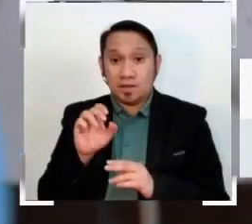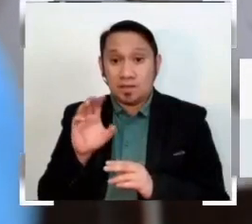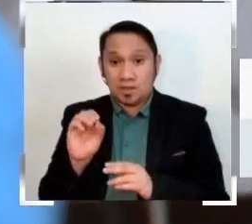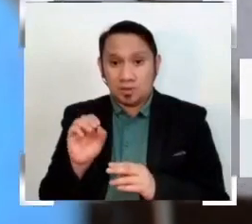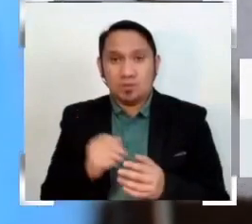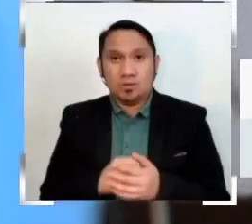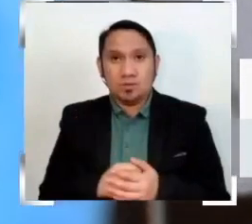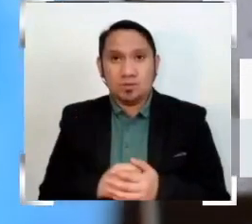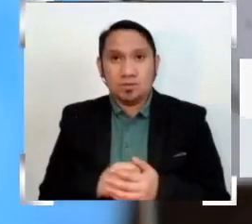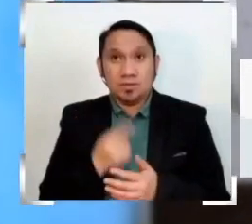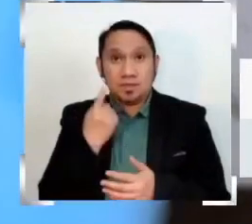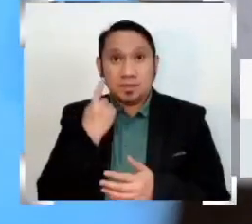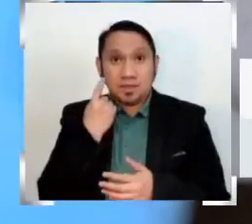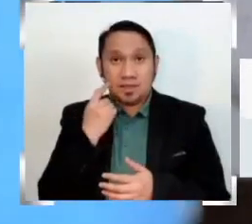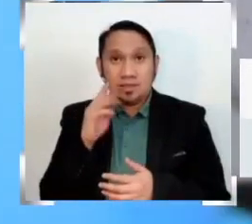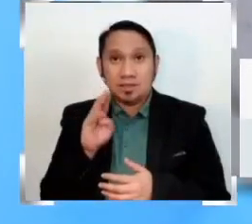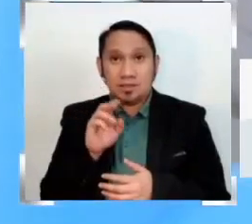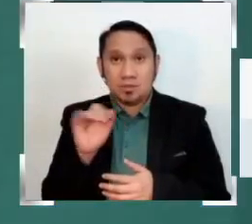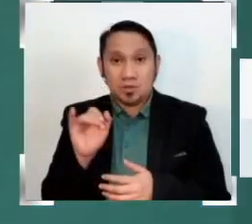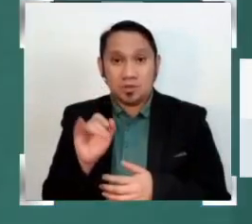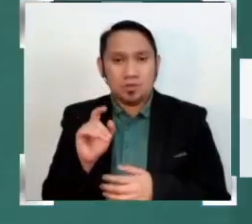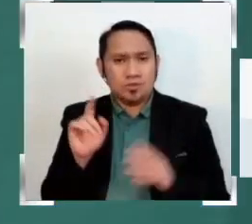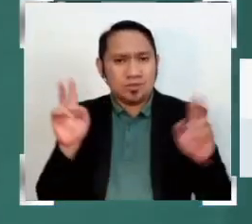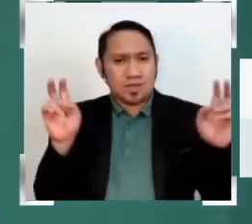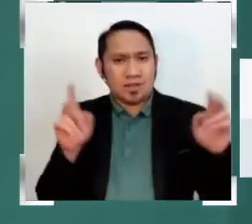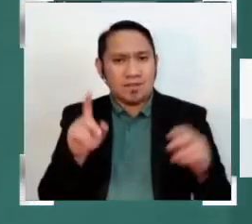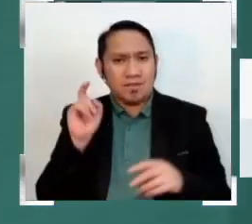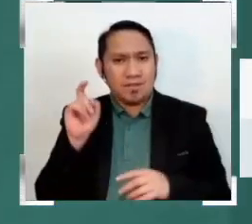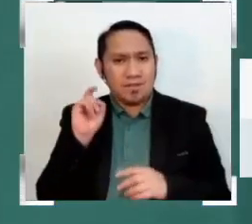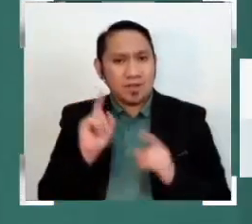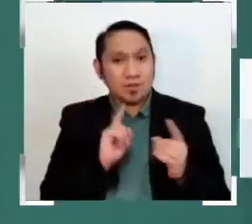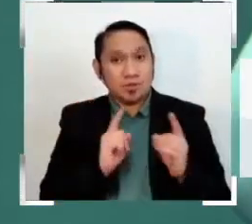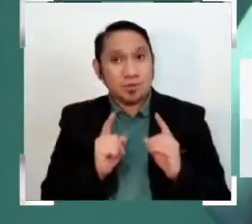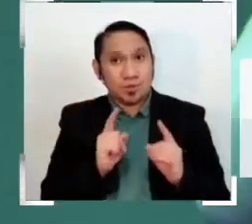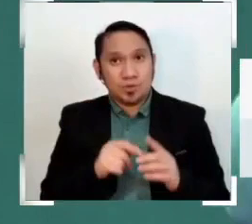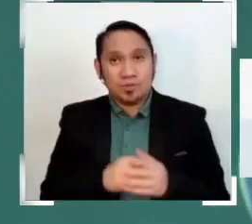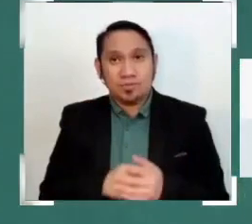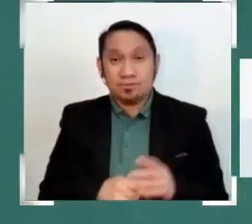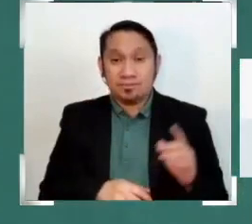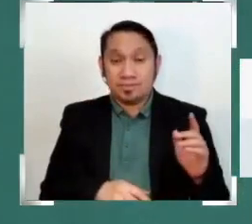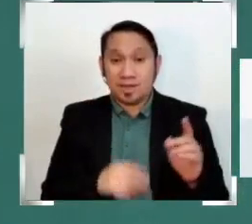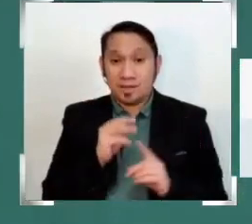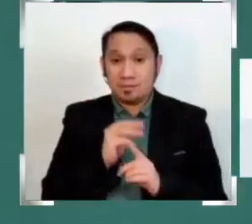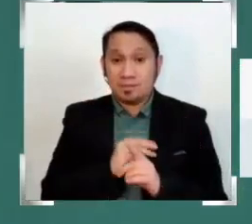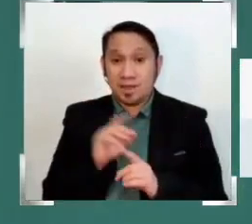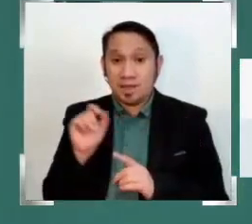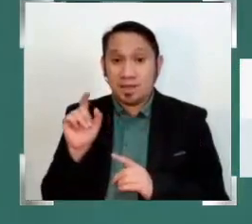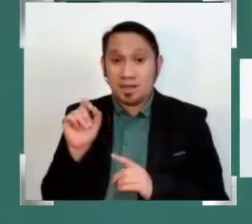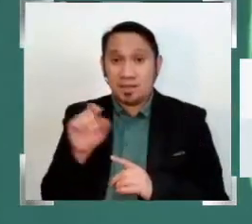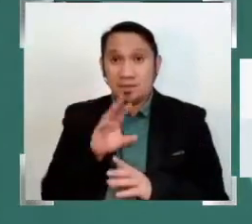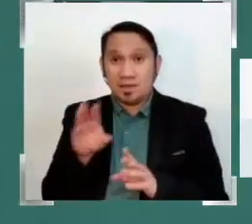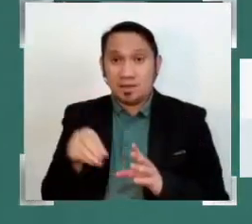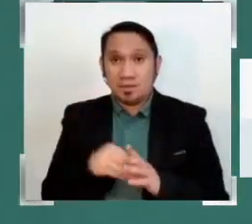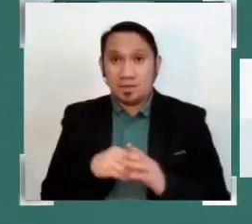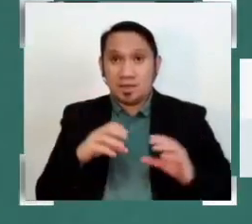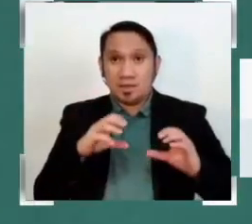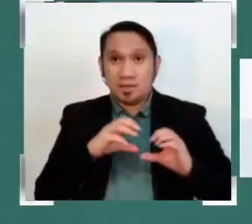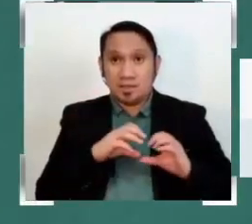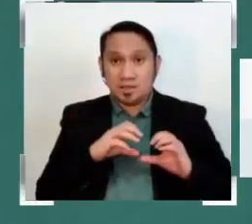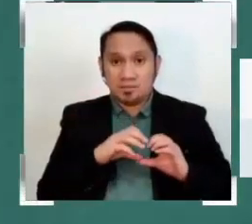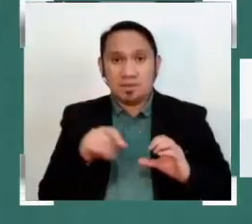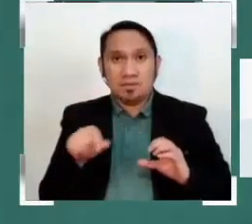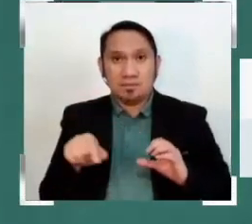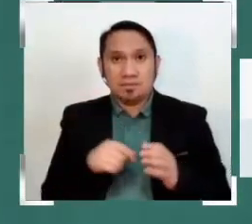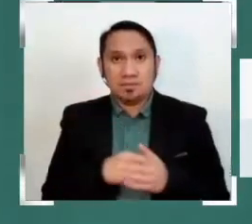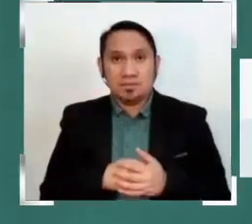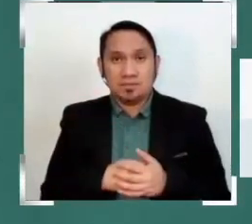Tito Boy sa Fast Talk with Boy Abunda. Nakaset na sa May 11 ang pirmahan kasama ang GMA Public Affairs. Sasalang din sa